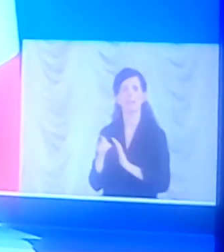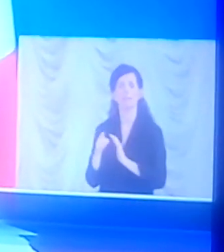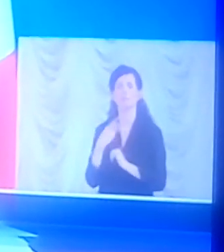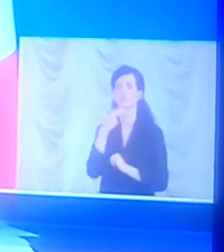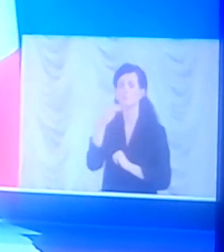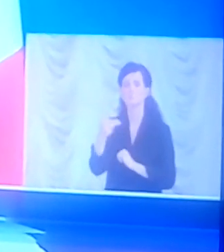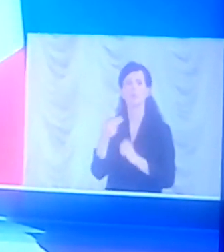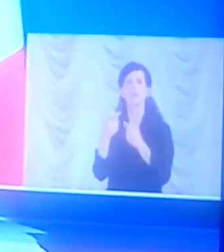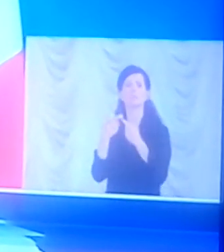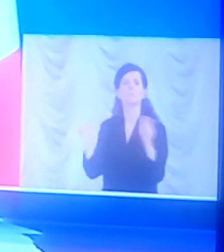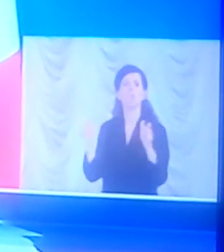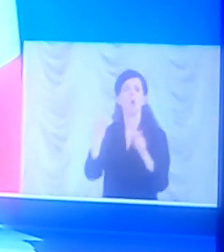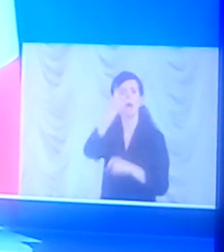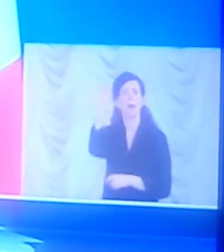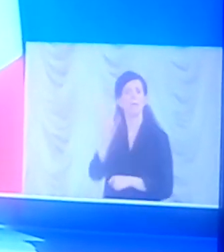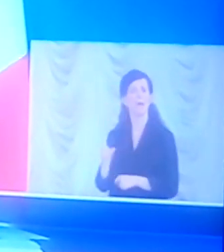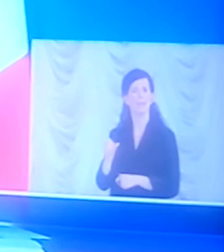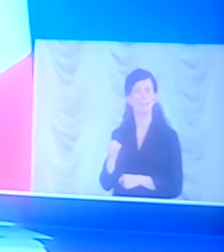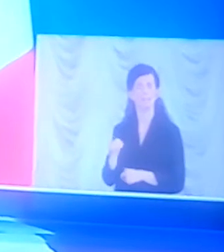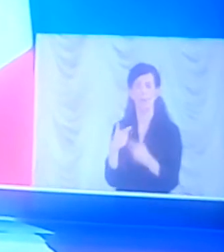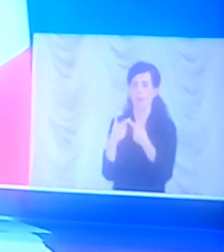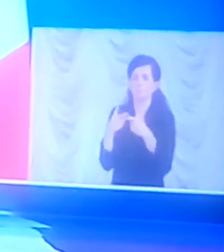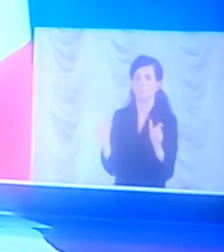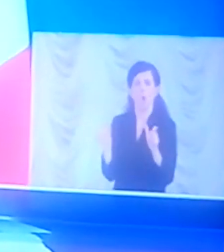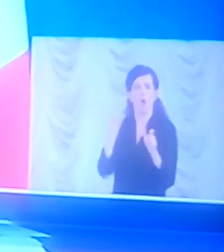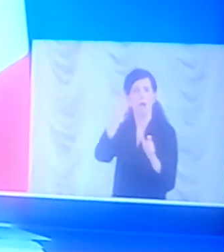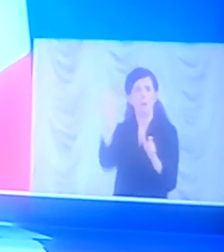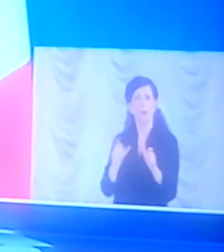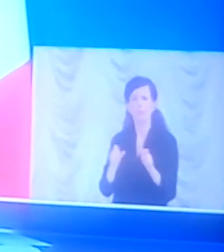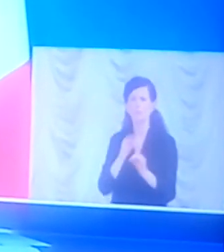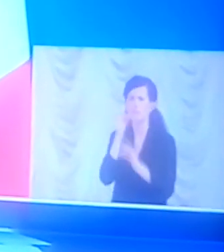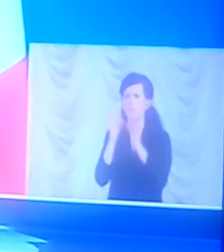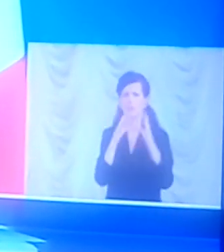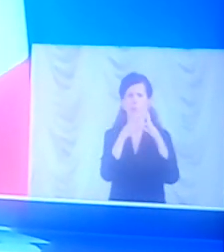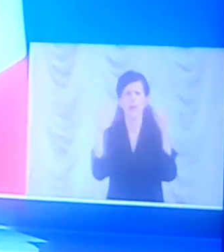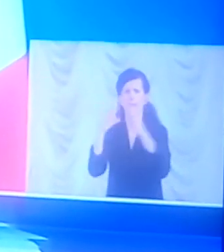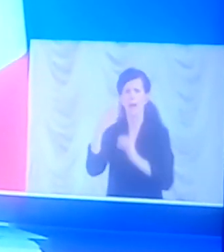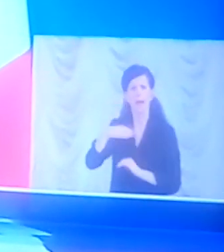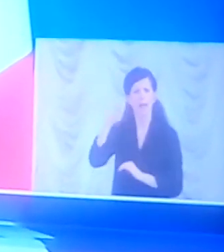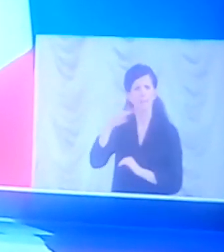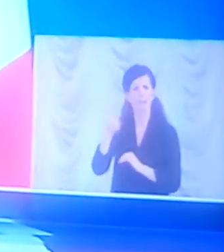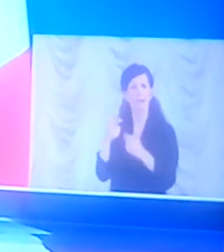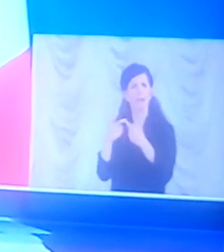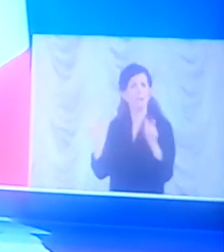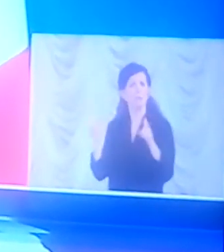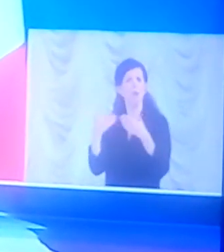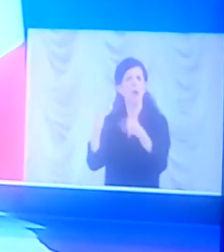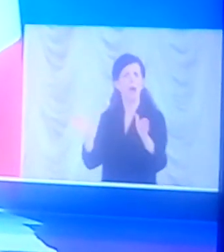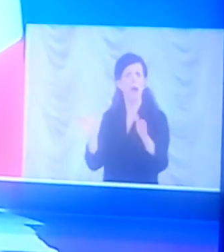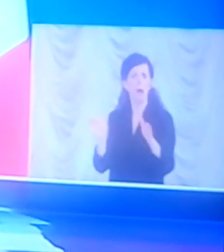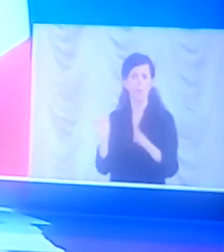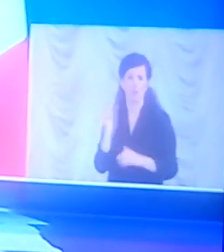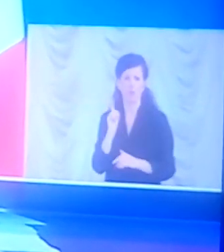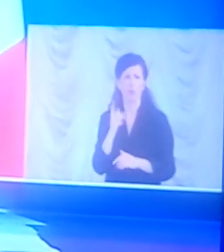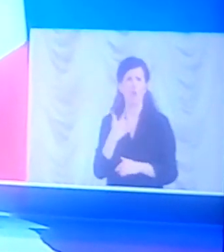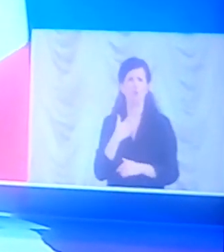sblocca paese. Qui non è più sufficiente sbloccare i singoli cantieri, dobbiamo sbloccare questo paese.